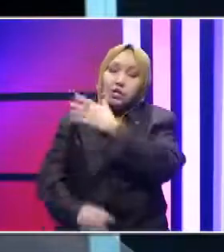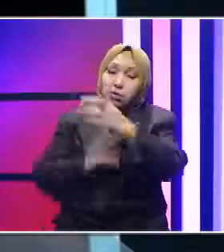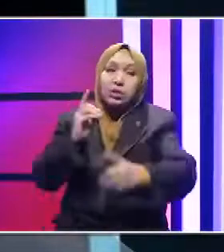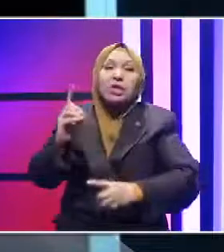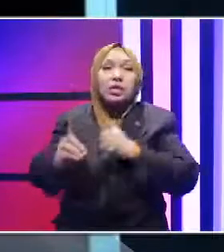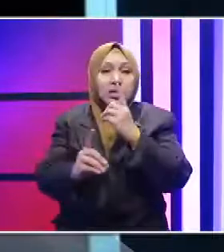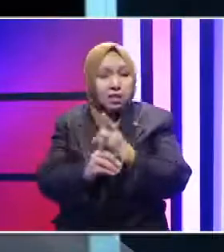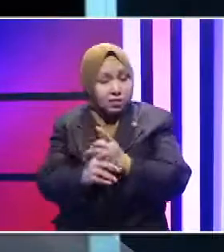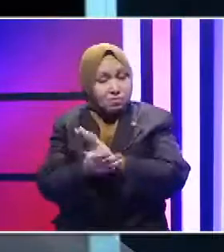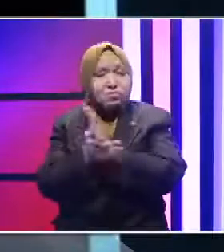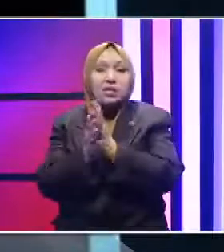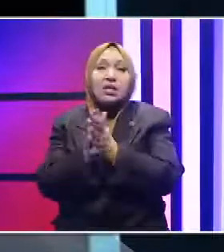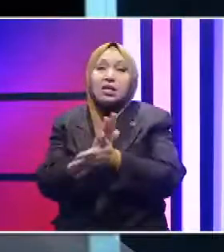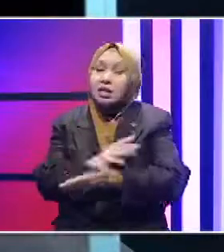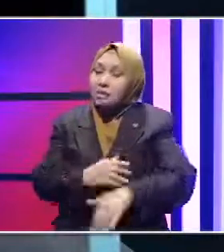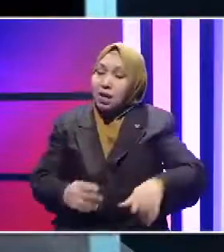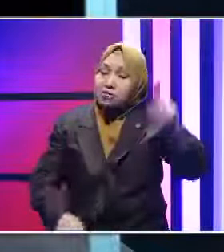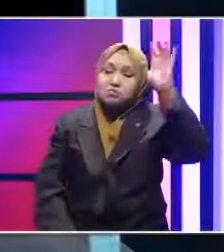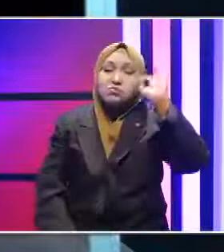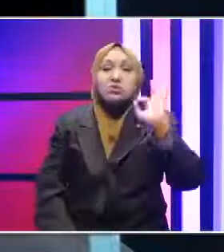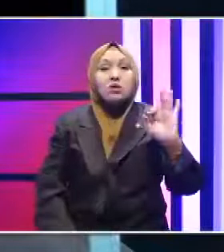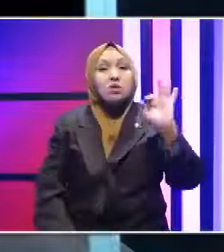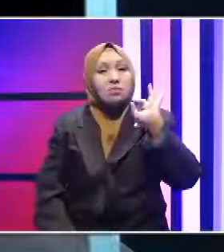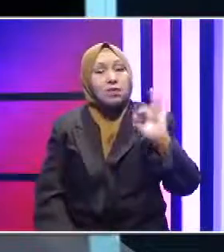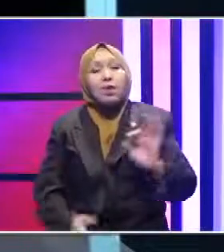dunia kan. Betul. Hati je. Subhanallah.